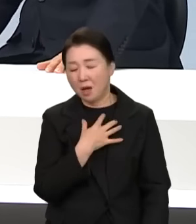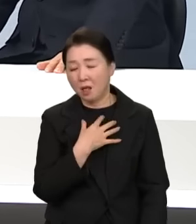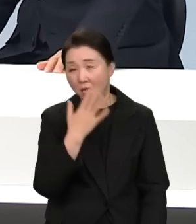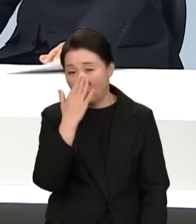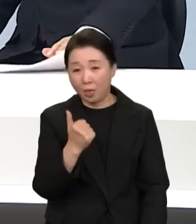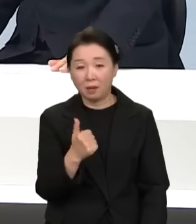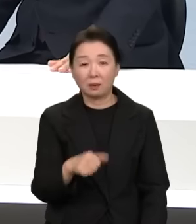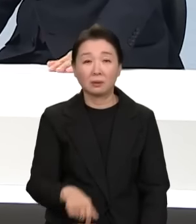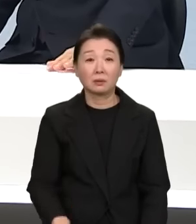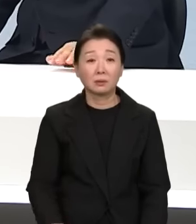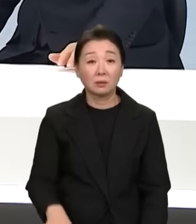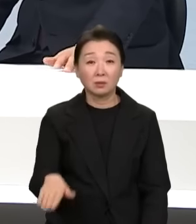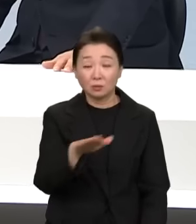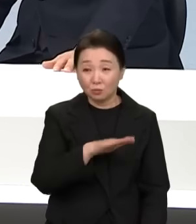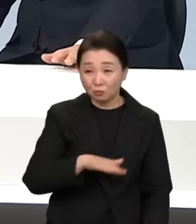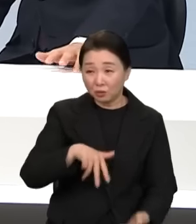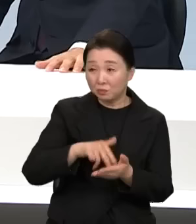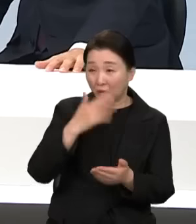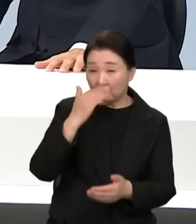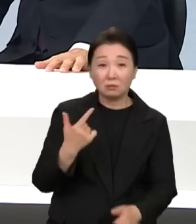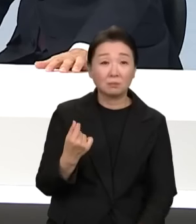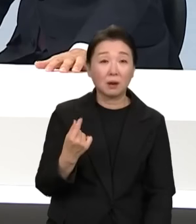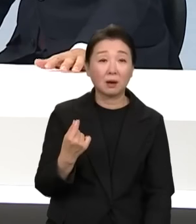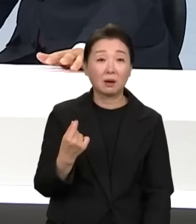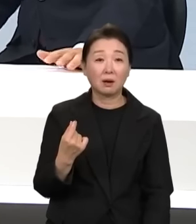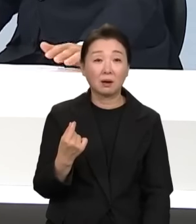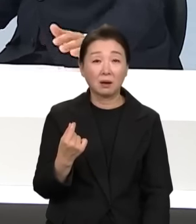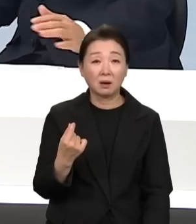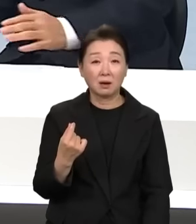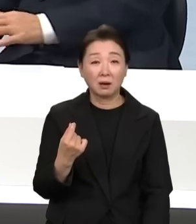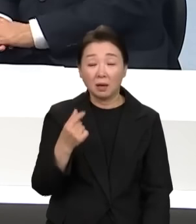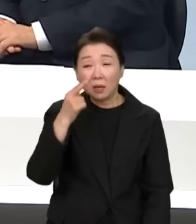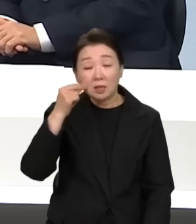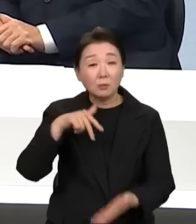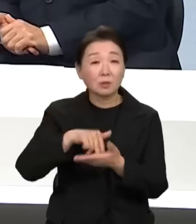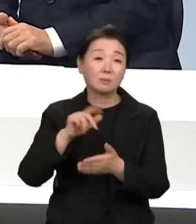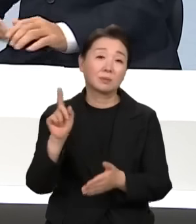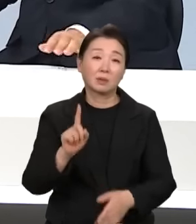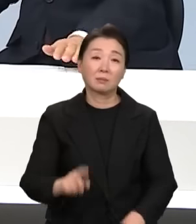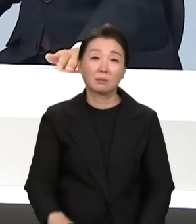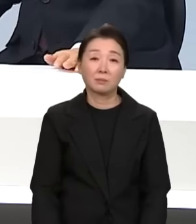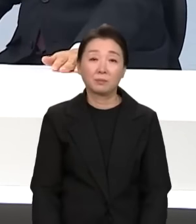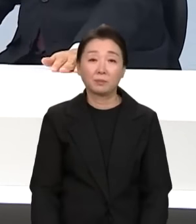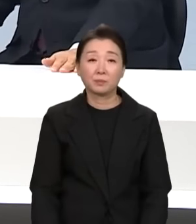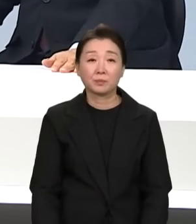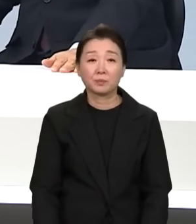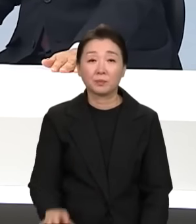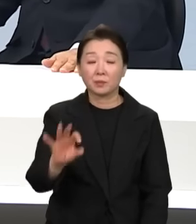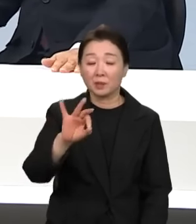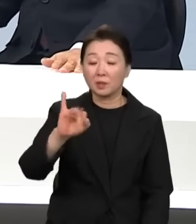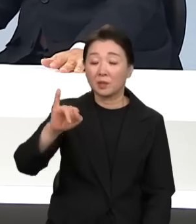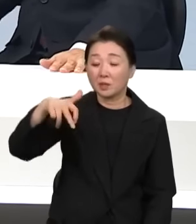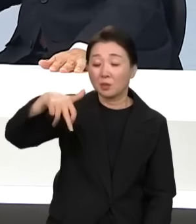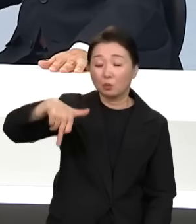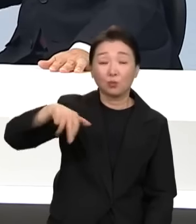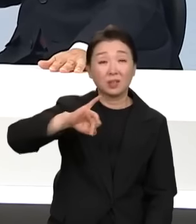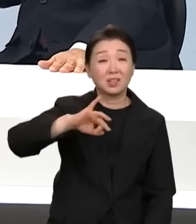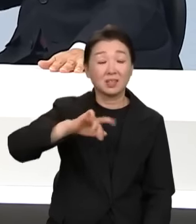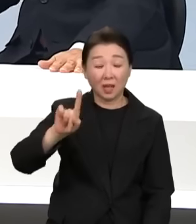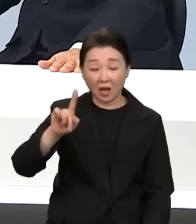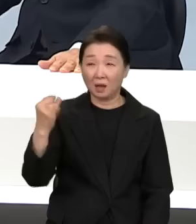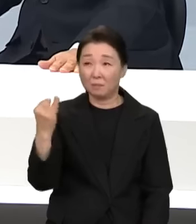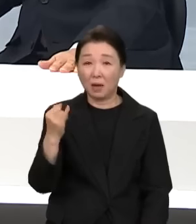썼습니다. 우리야말로 지긋지긋한 거 아닌가요? 그렇습니다. 지금 일단 일본의 입장은 이런 것이죠. 그 이쿠이나 그 정무관이 야스쿠니에